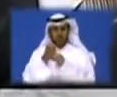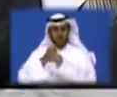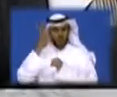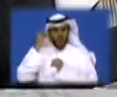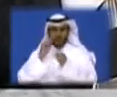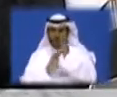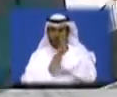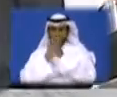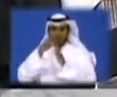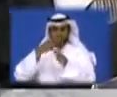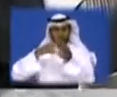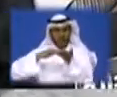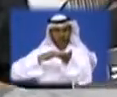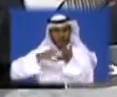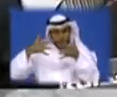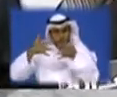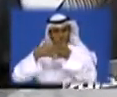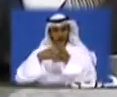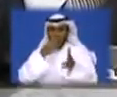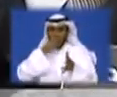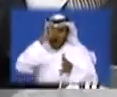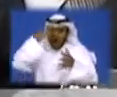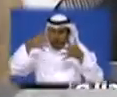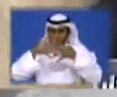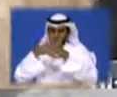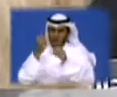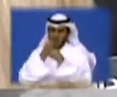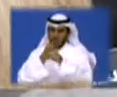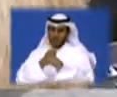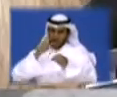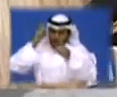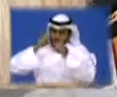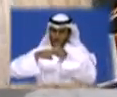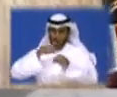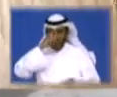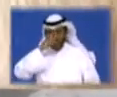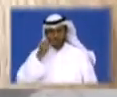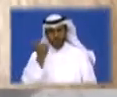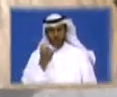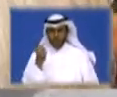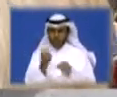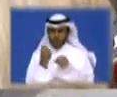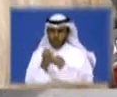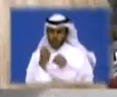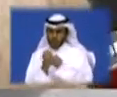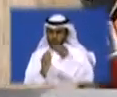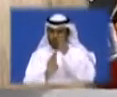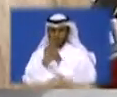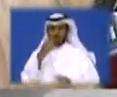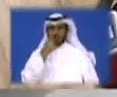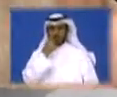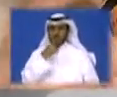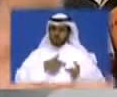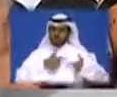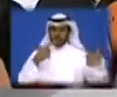العلاقات العراقية الكويتية والمضي بها بطريق صاعد نحو الأمام واستعدادهم للتعامل مع